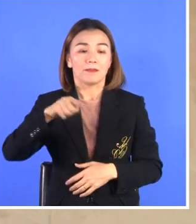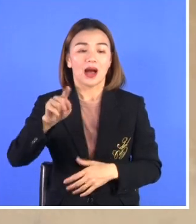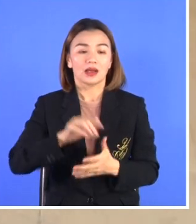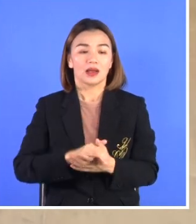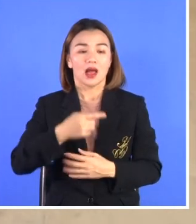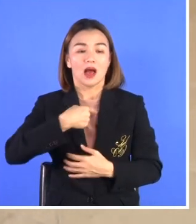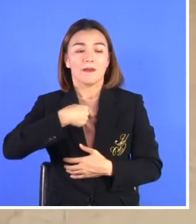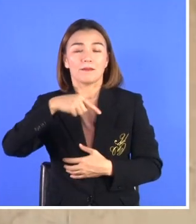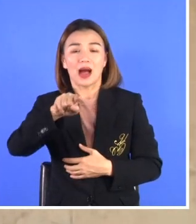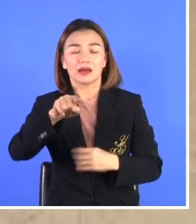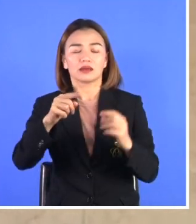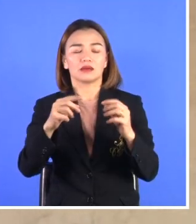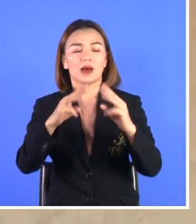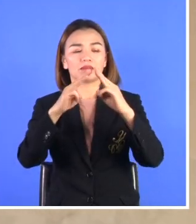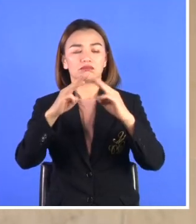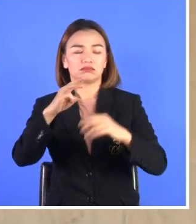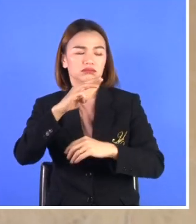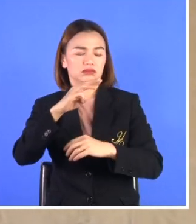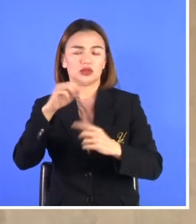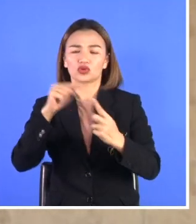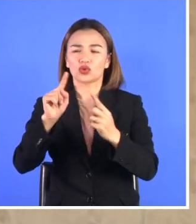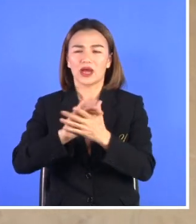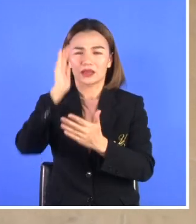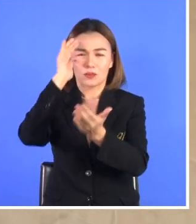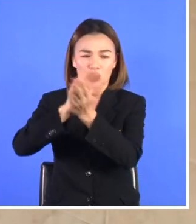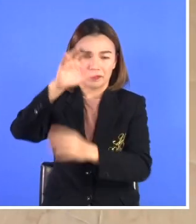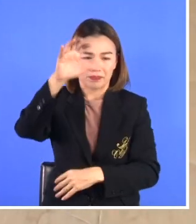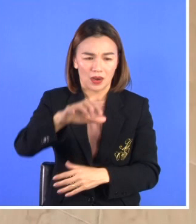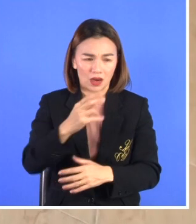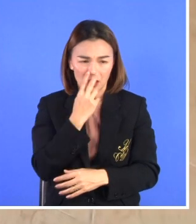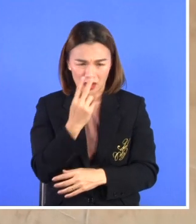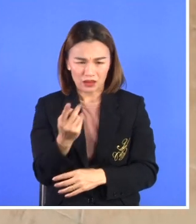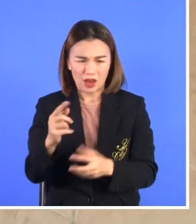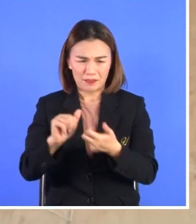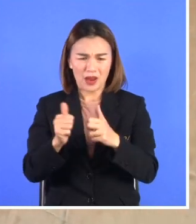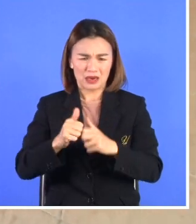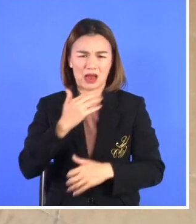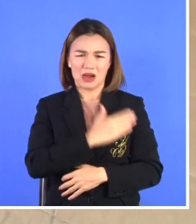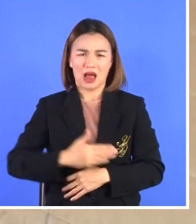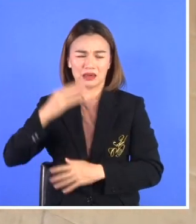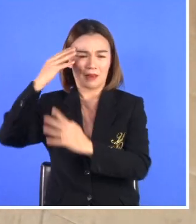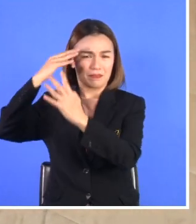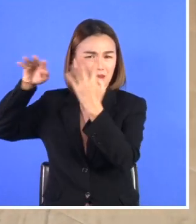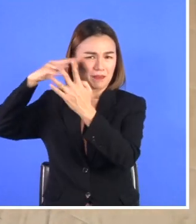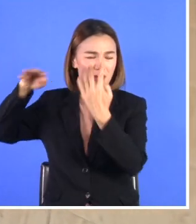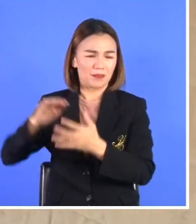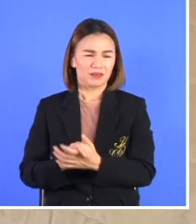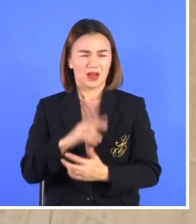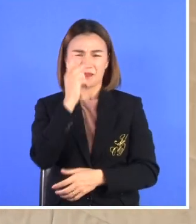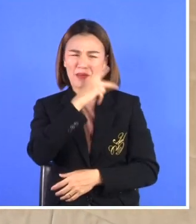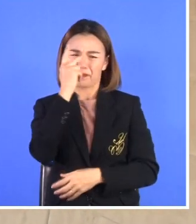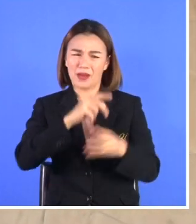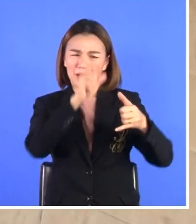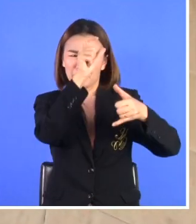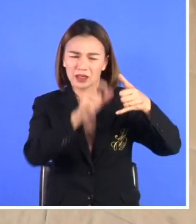นะนี่นะครับอาการต่างๆที่แสดงออกก็อย่างที่บอกว่าเนี่ยก็น่าจะมีปัญหาทางร่างกายหรือจิตใจนั่นแหละนะครับทำตัวแปลกๆนั่งห